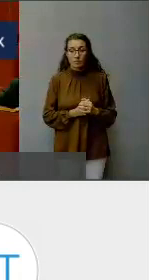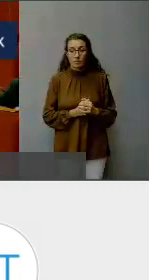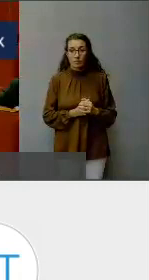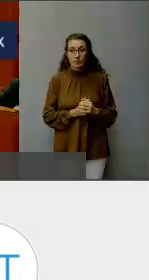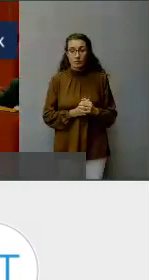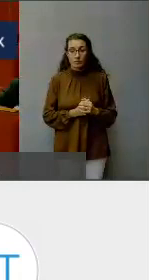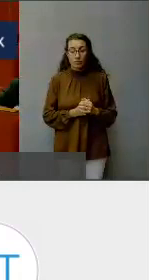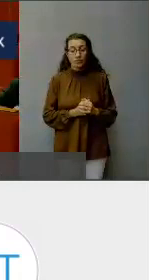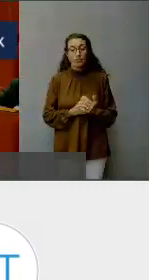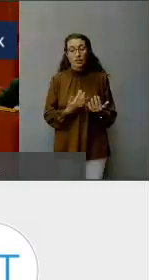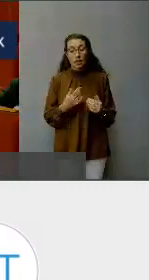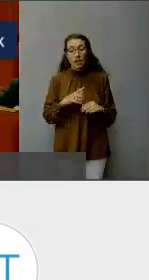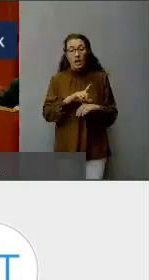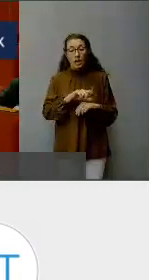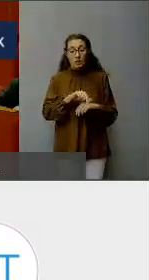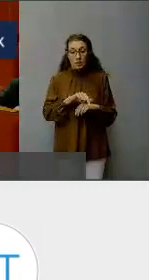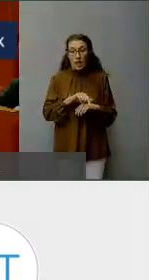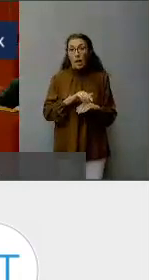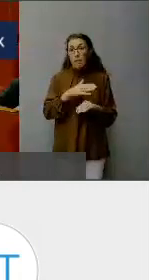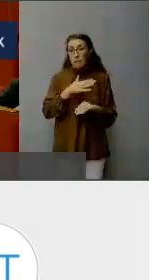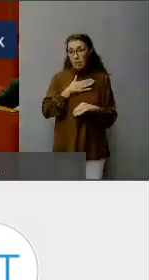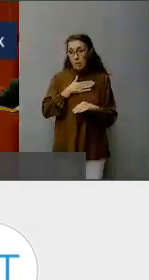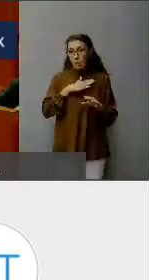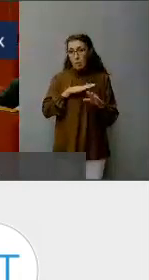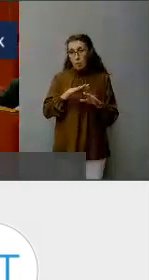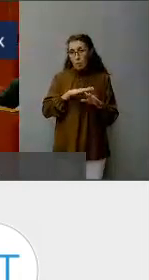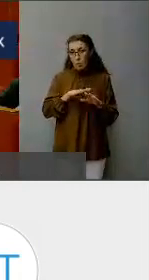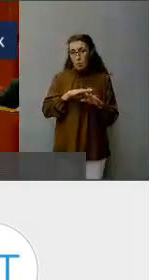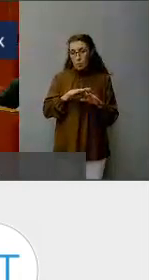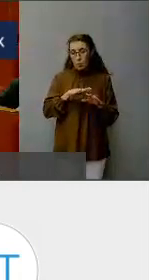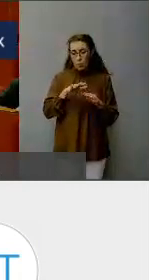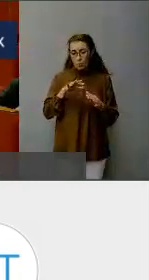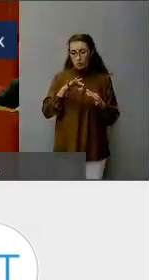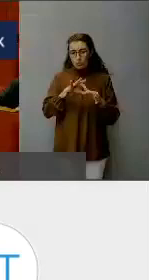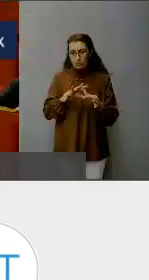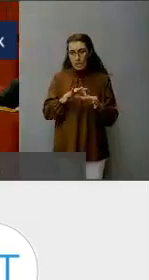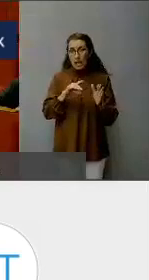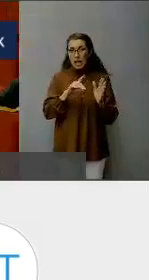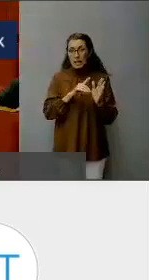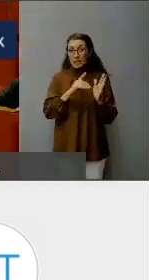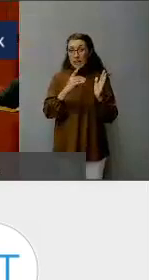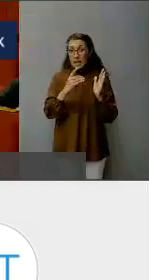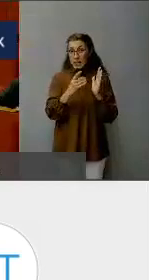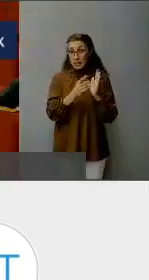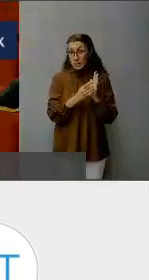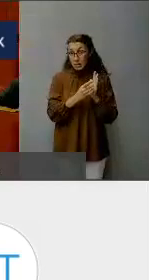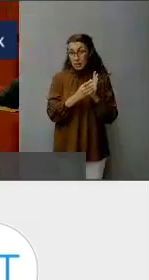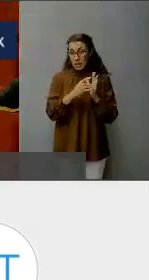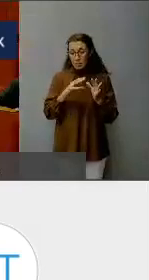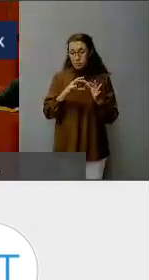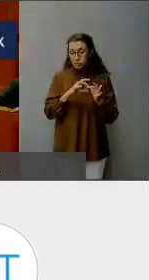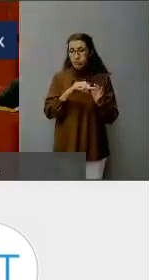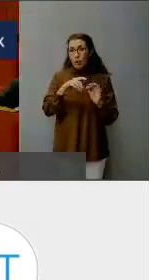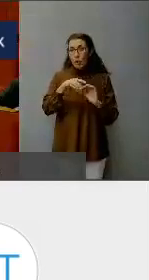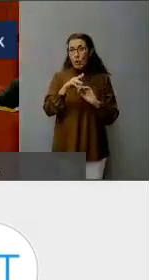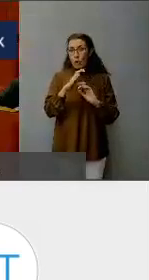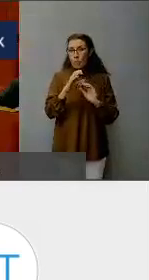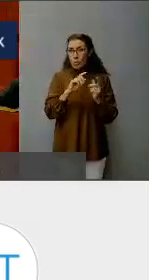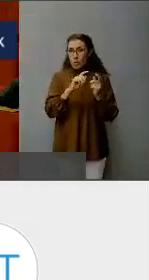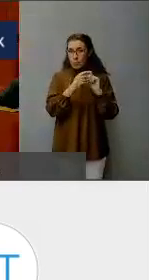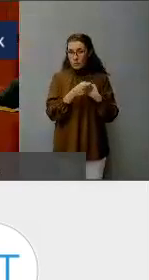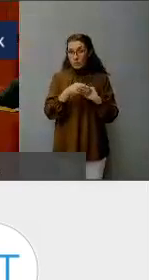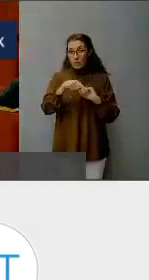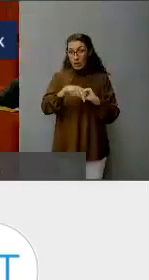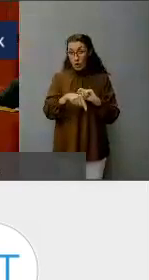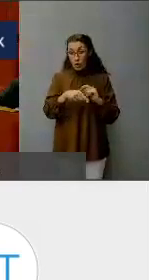la delibera di variante al puc e stata sottoposta oggi in consiglio comunale e in